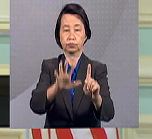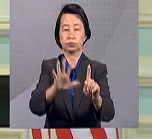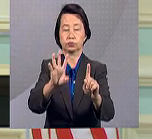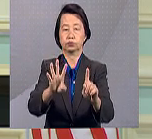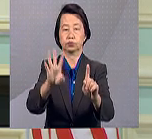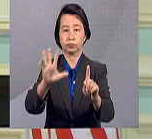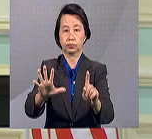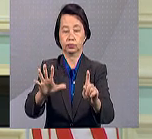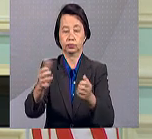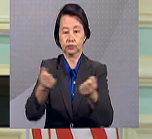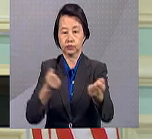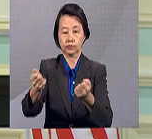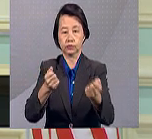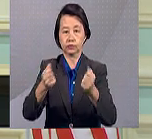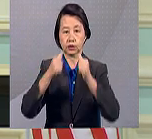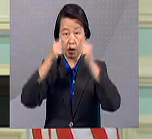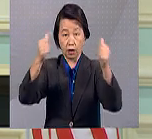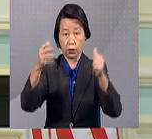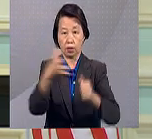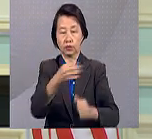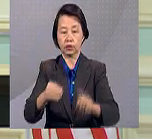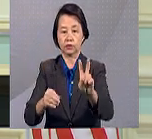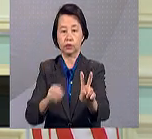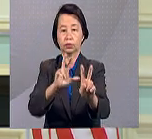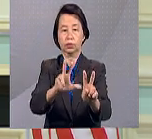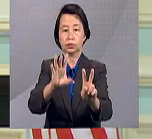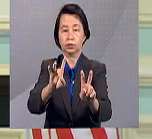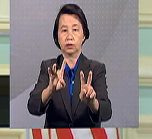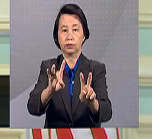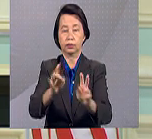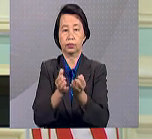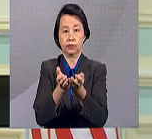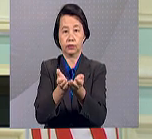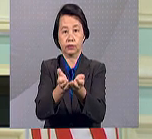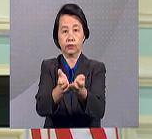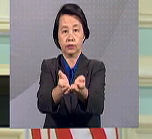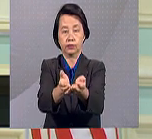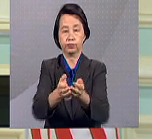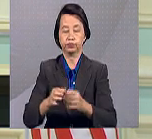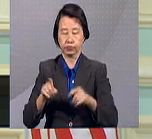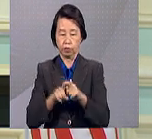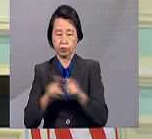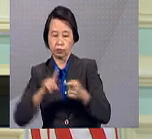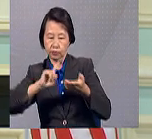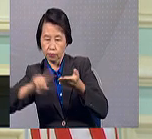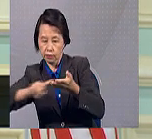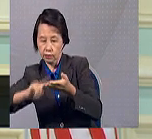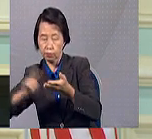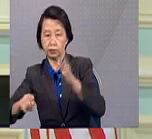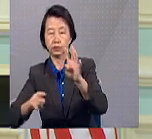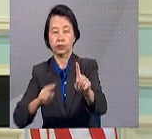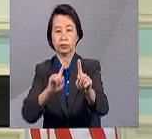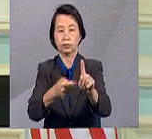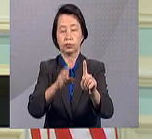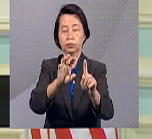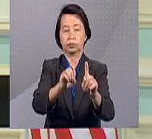1,545 kenderaan awam dan 238 visa. Turut diperiksa adalah